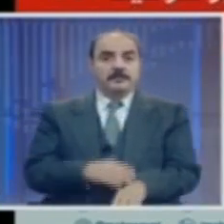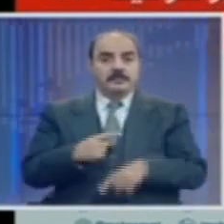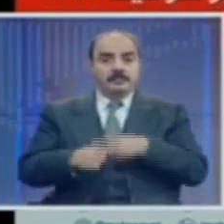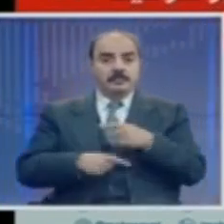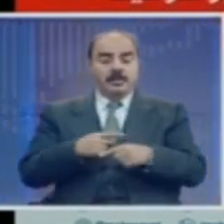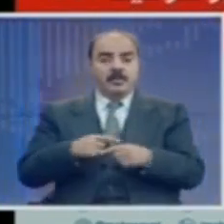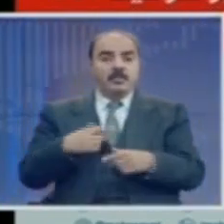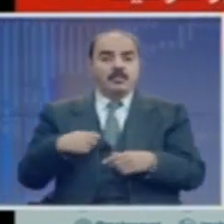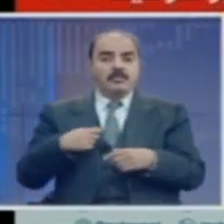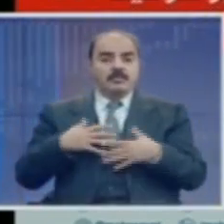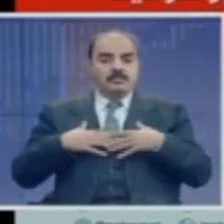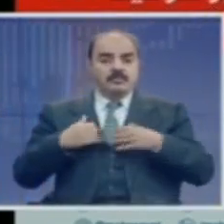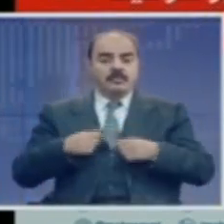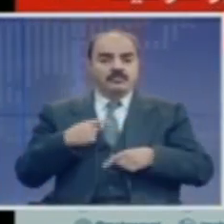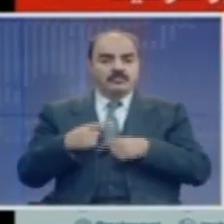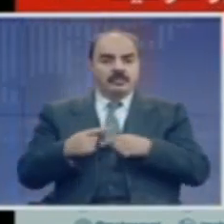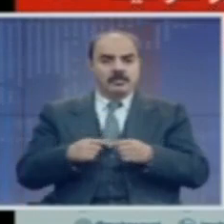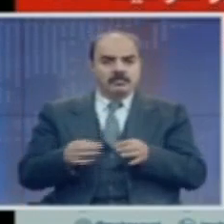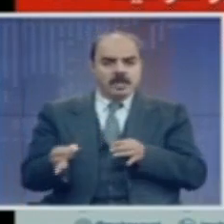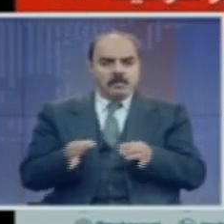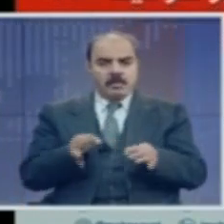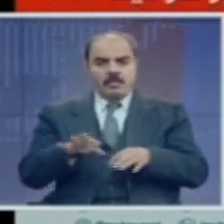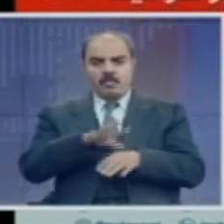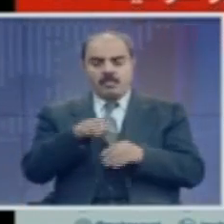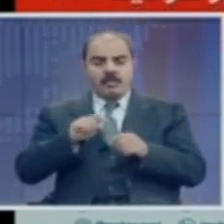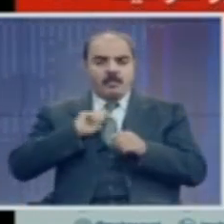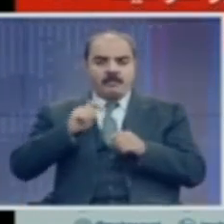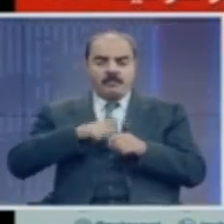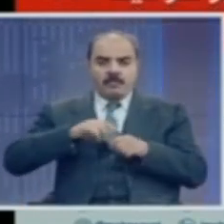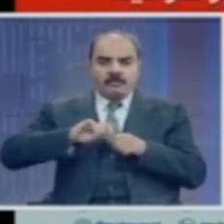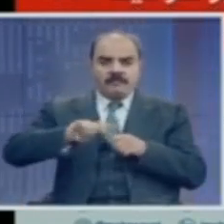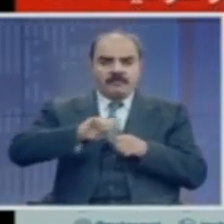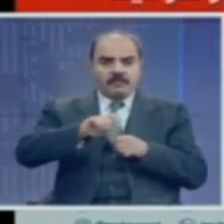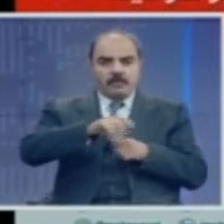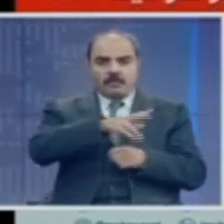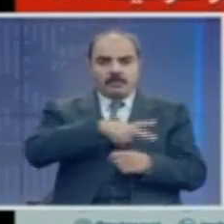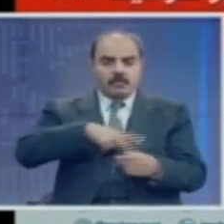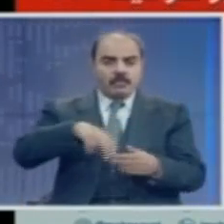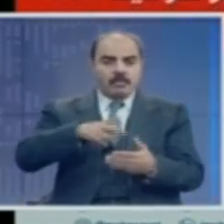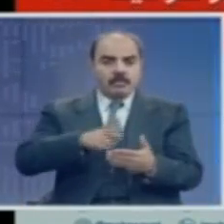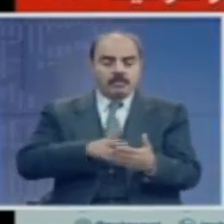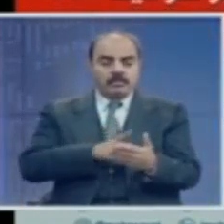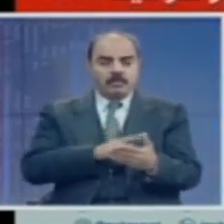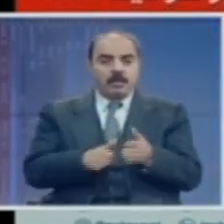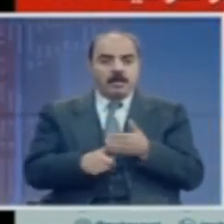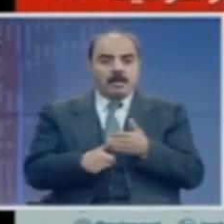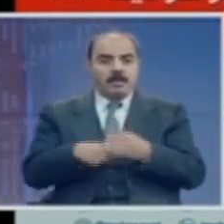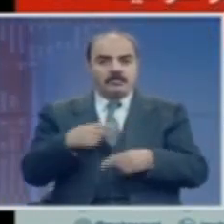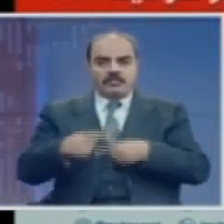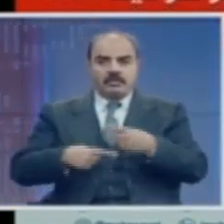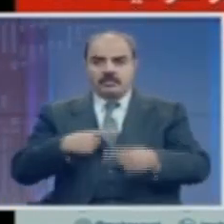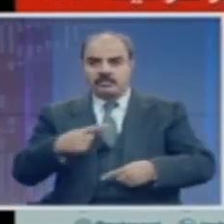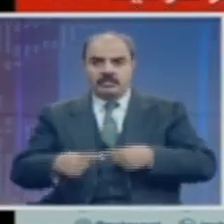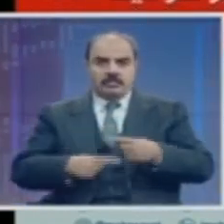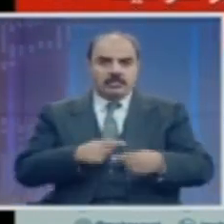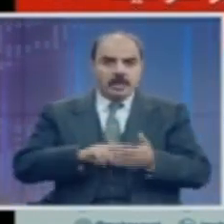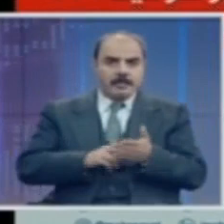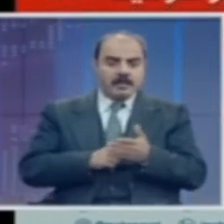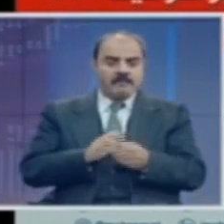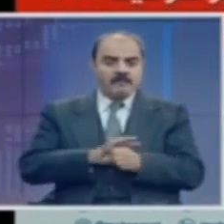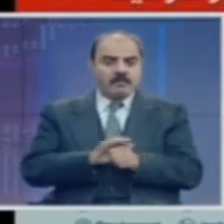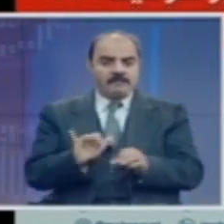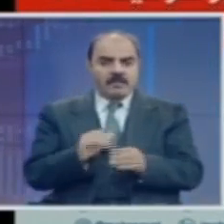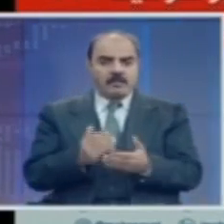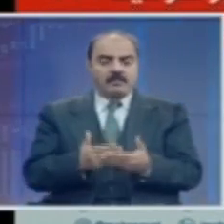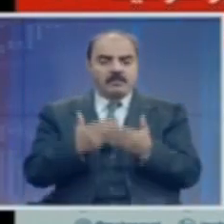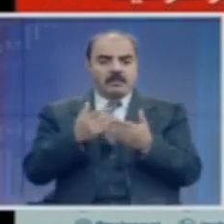110500 حالة. هذا وتواصل وزارة الصحة رفع استعداداتها بجميع المحافظات ومتابعة الموقف أولا بأول بشأن فيروس